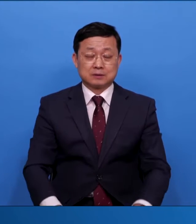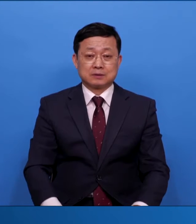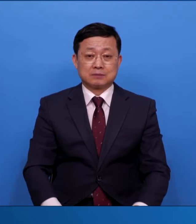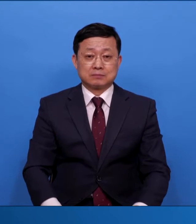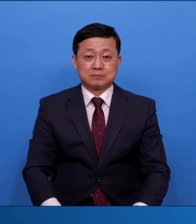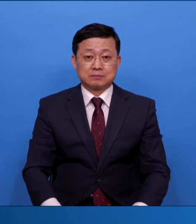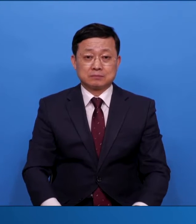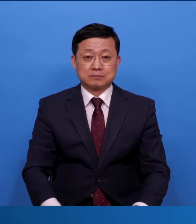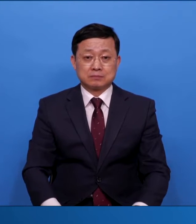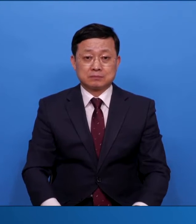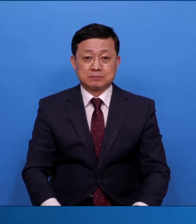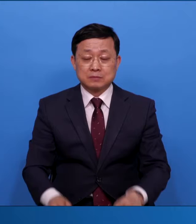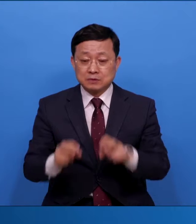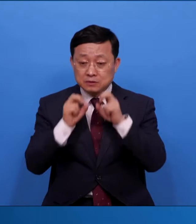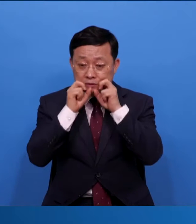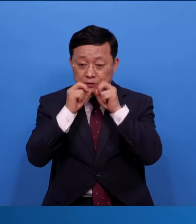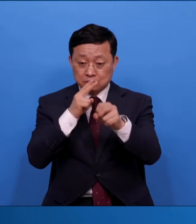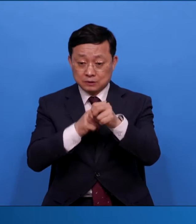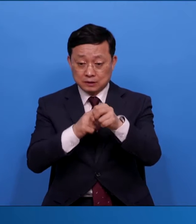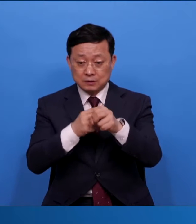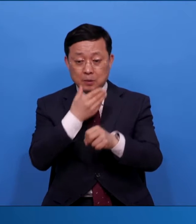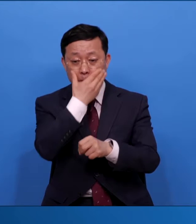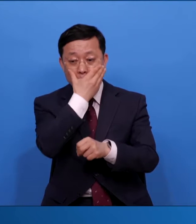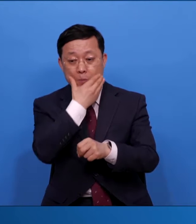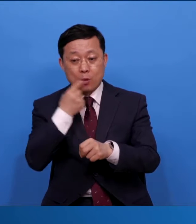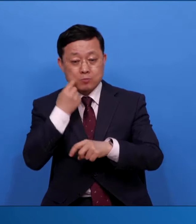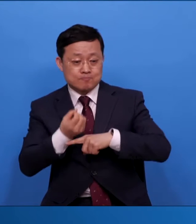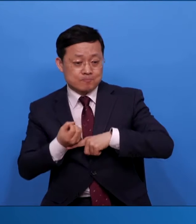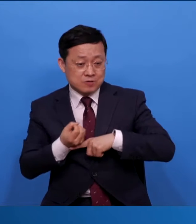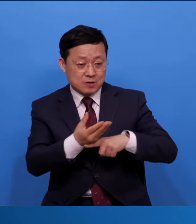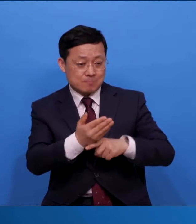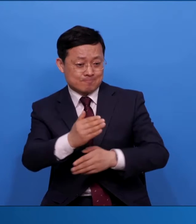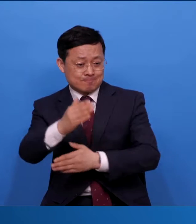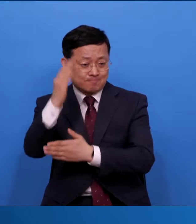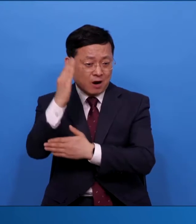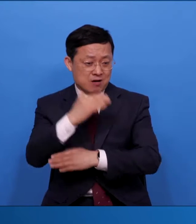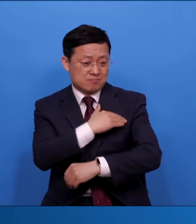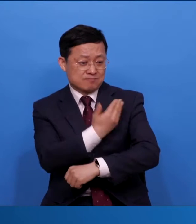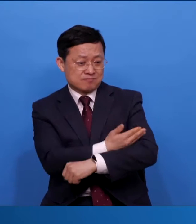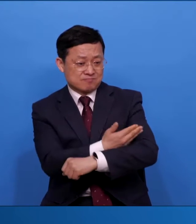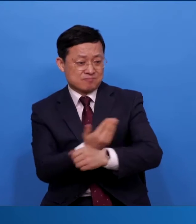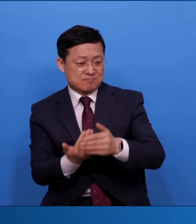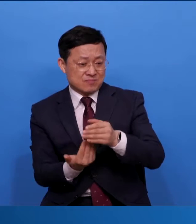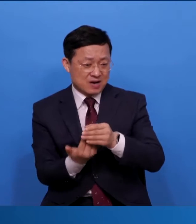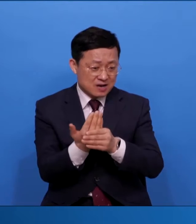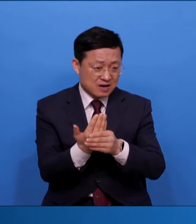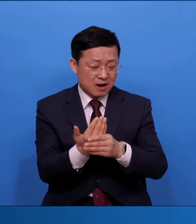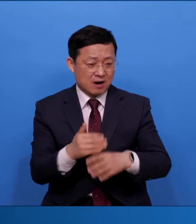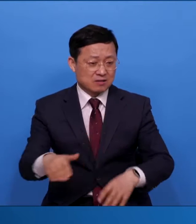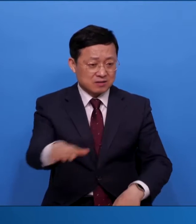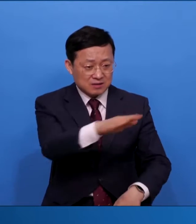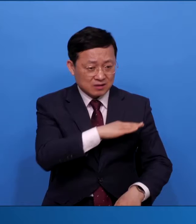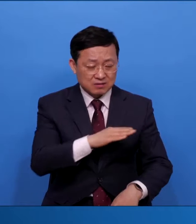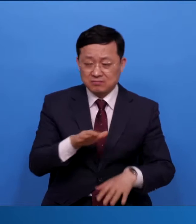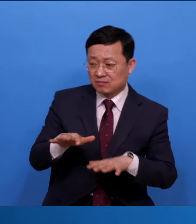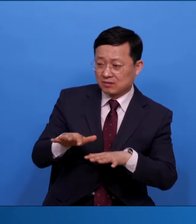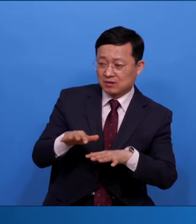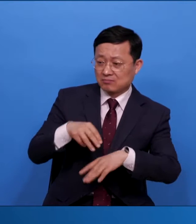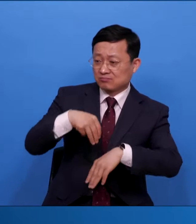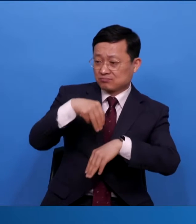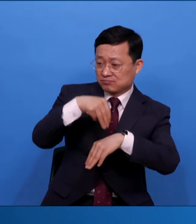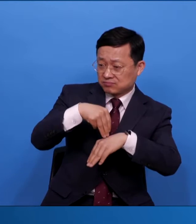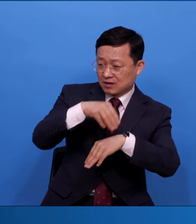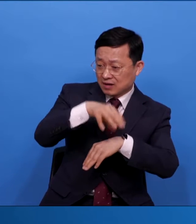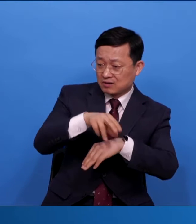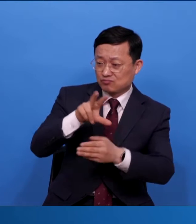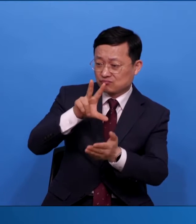이게 선교사님 전하는 복음이 너무 힘이 있으니까요. 강력한 복음이 되니까 이렇게 문제 제기를